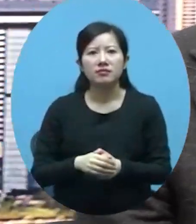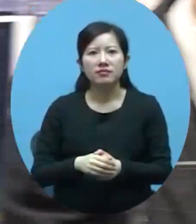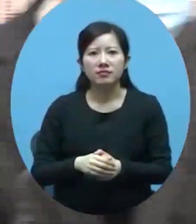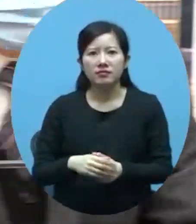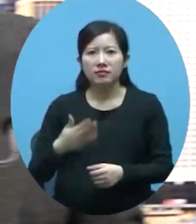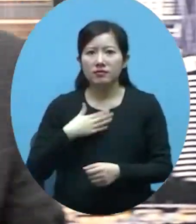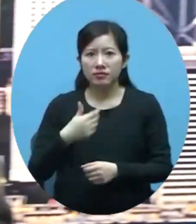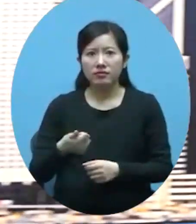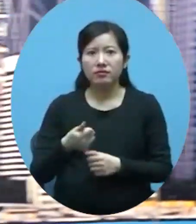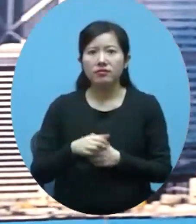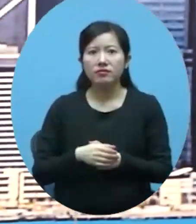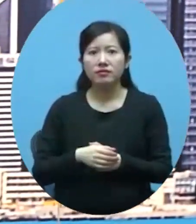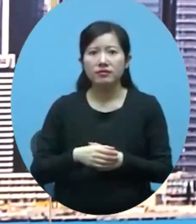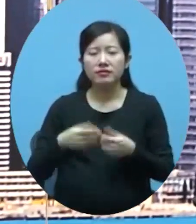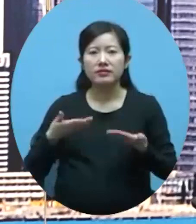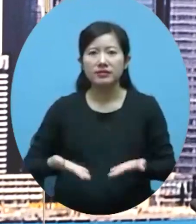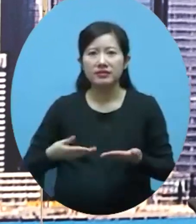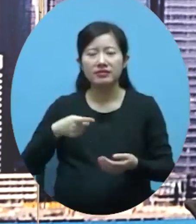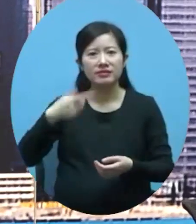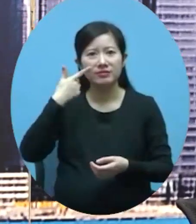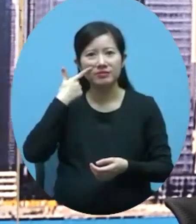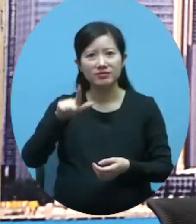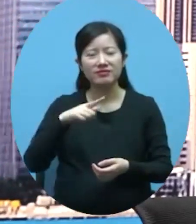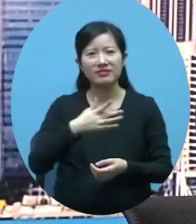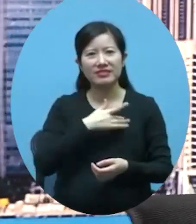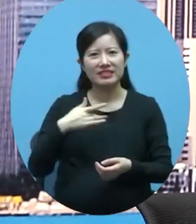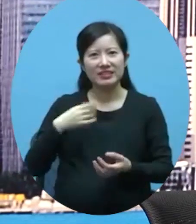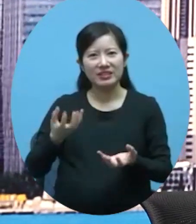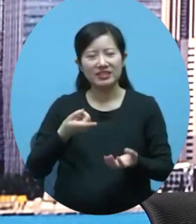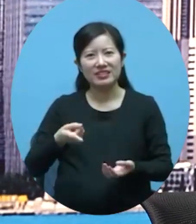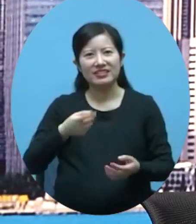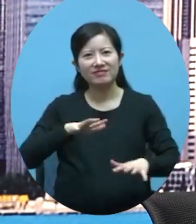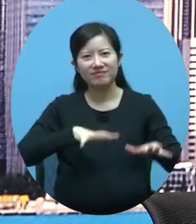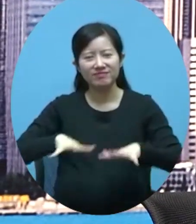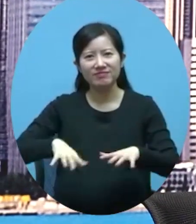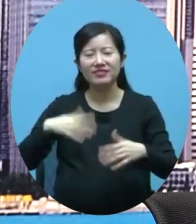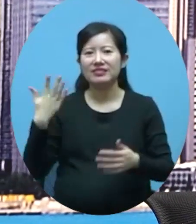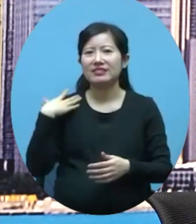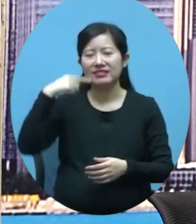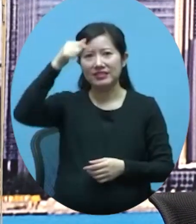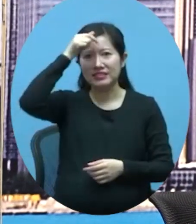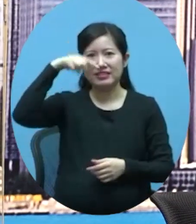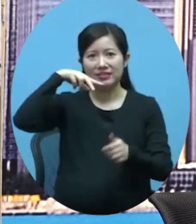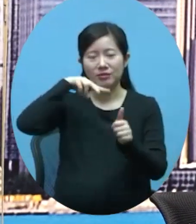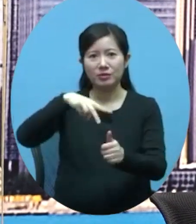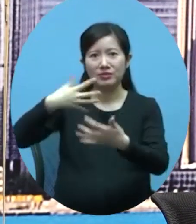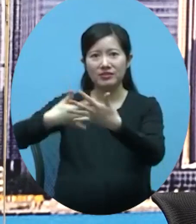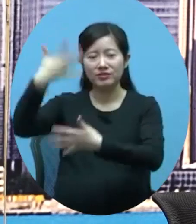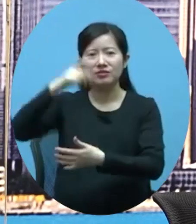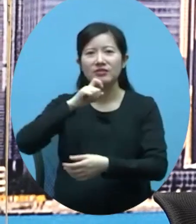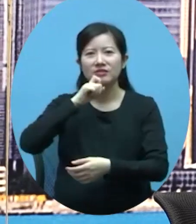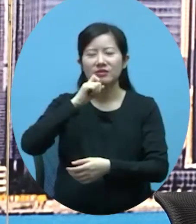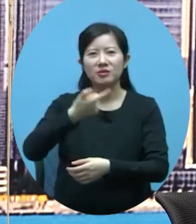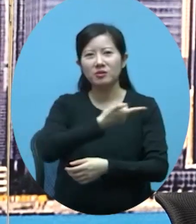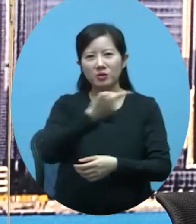各位好为了应付新型冠状病毒的疫情医管局在过去一段时间其实都多次扩阔